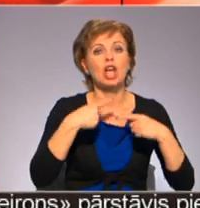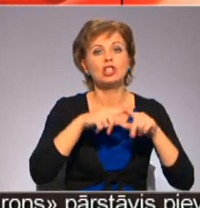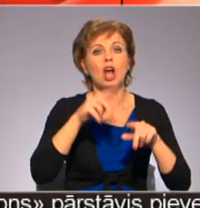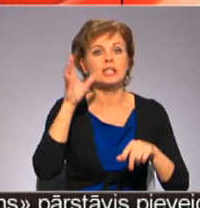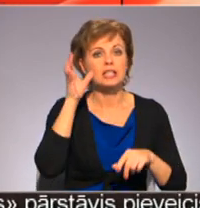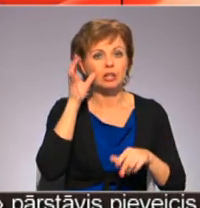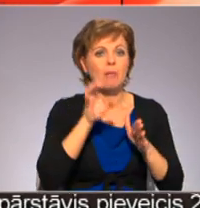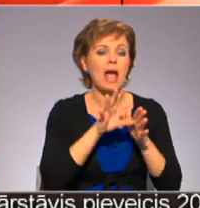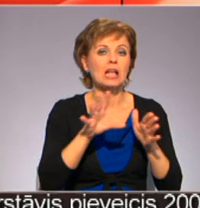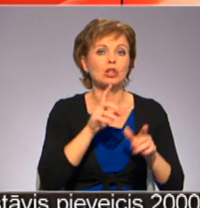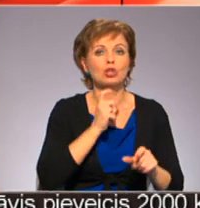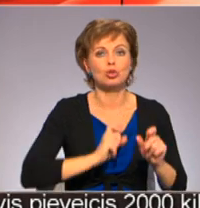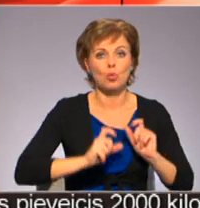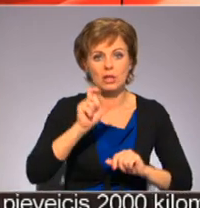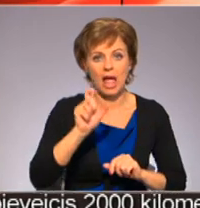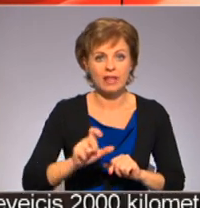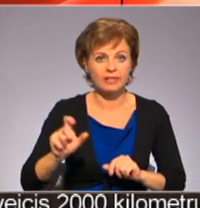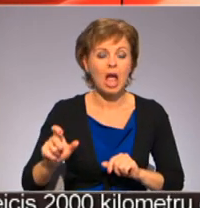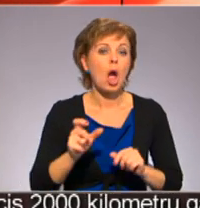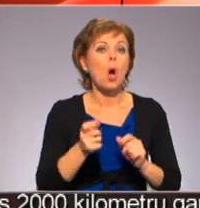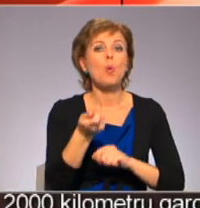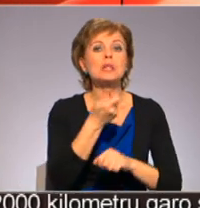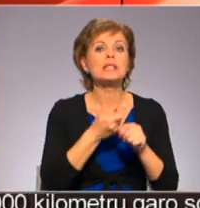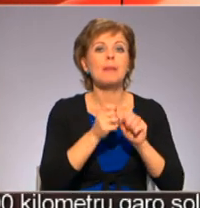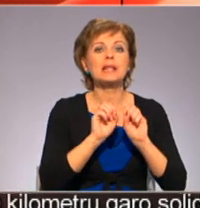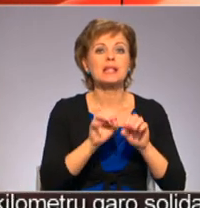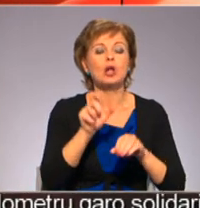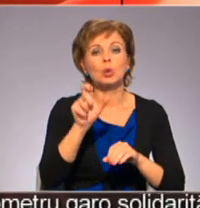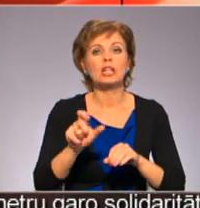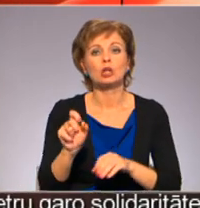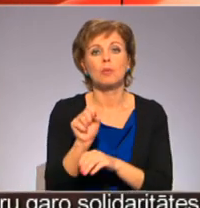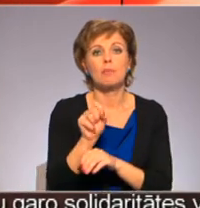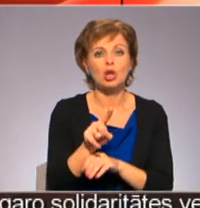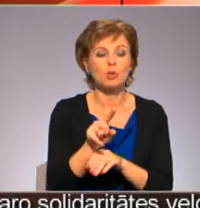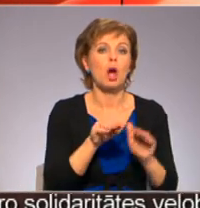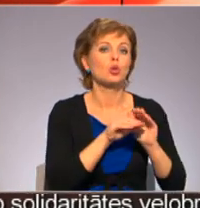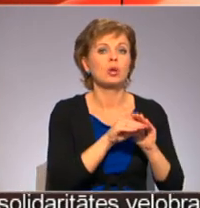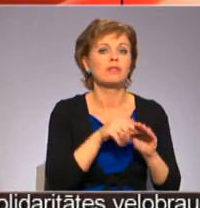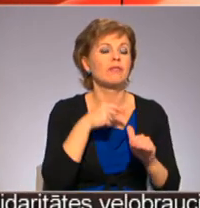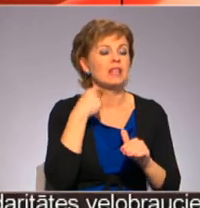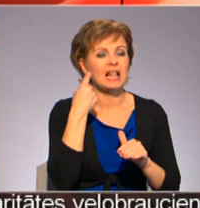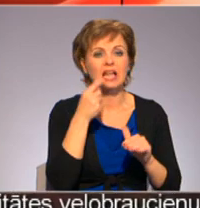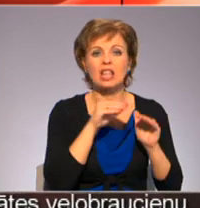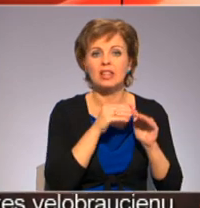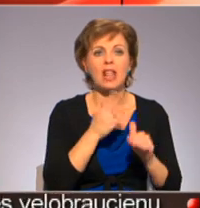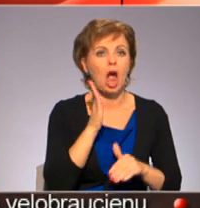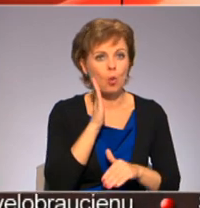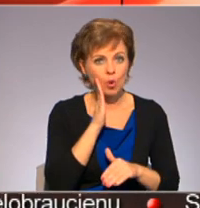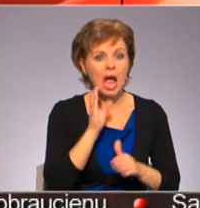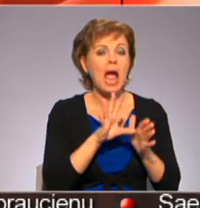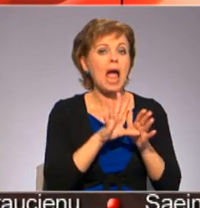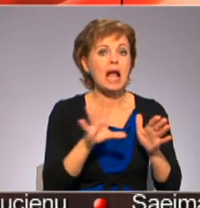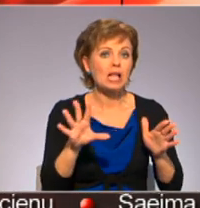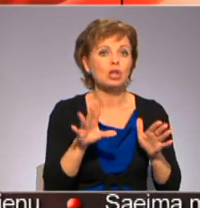un elektronikas studenti. Uzņēmējs skaidro, ka klientu pasūtījumi ilgi noliktavās neguļ. Elektronika ir mobils bizness un jo vairāk